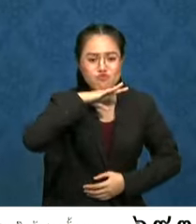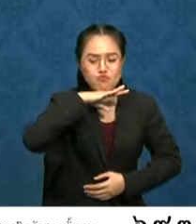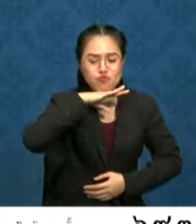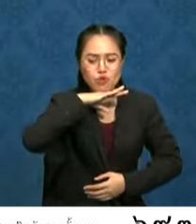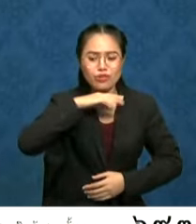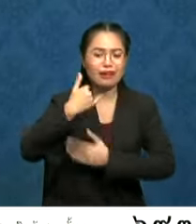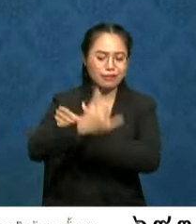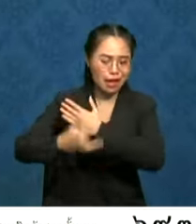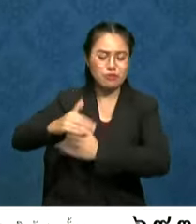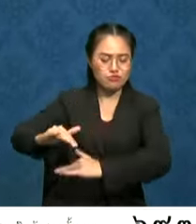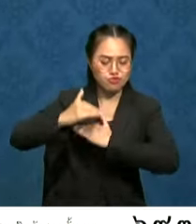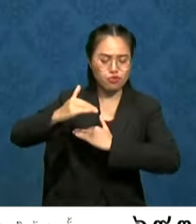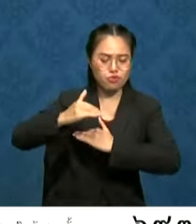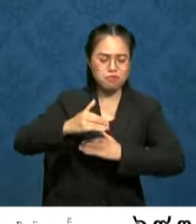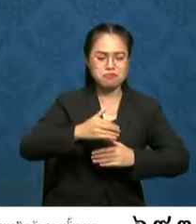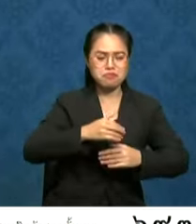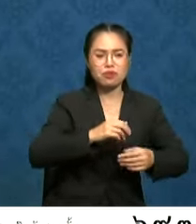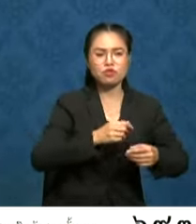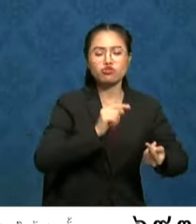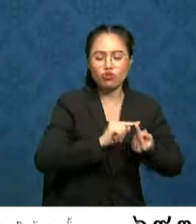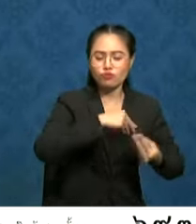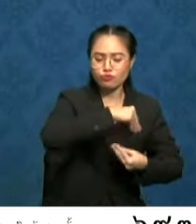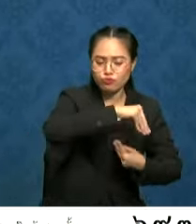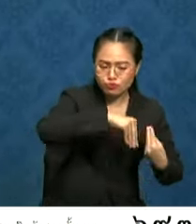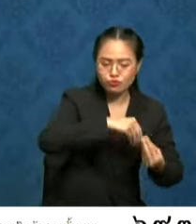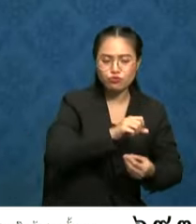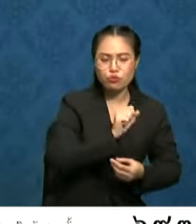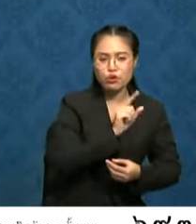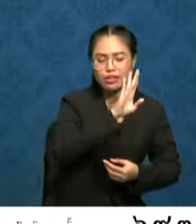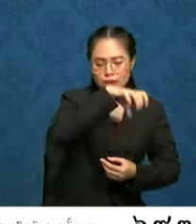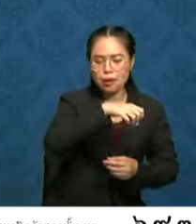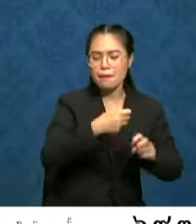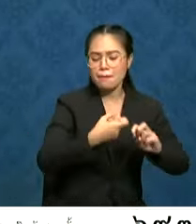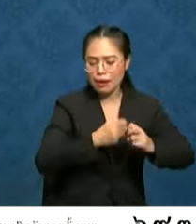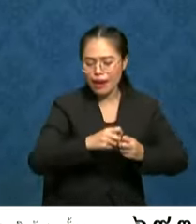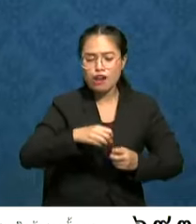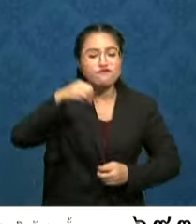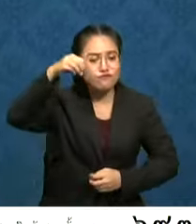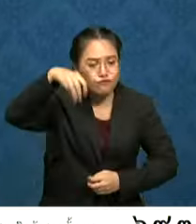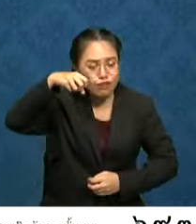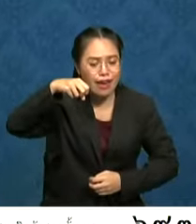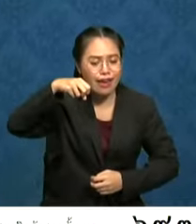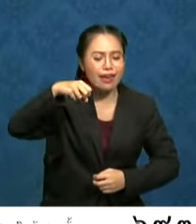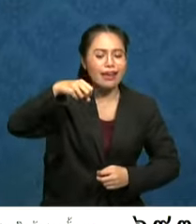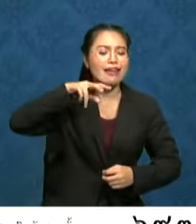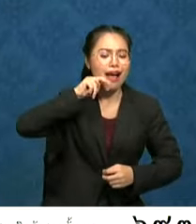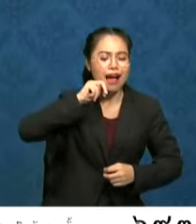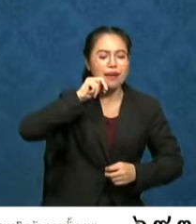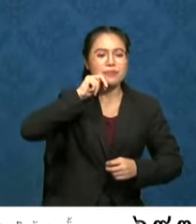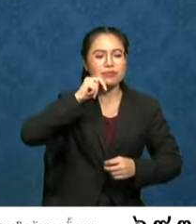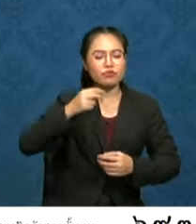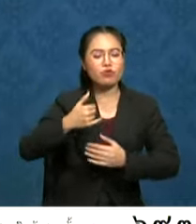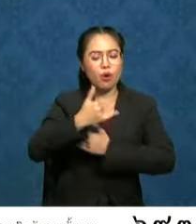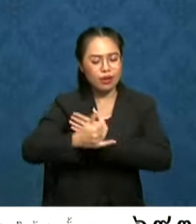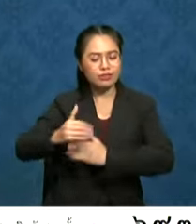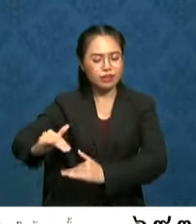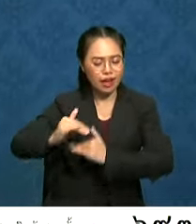คางดำภาคธุรกิจก็เจอกับปัญหาต้นทุนพลังงานที่ยังไม่ลดสินค้านำเข้าล้นทลักประชาชนคน